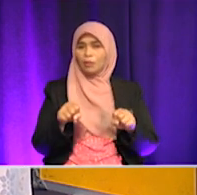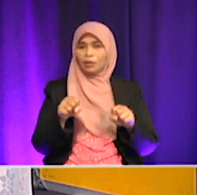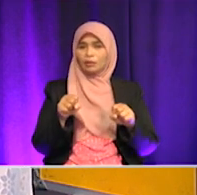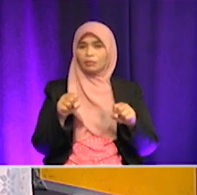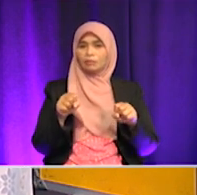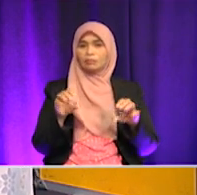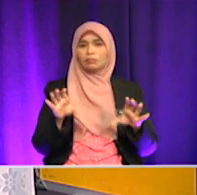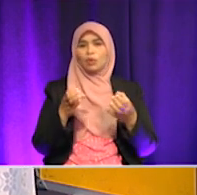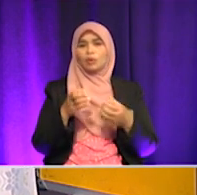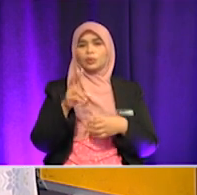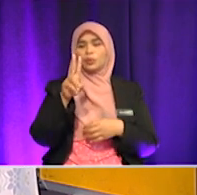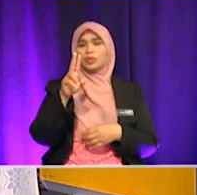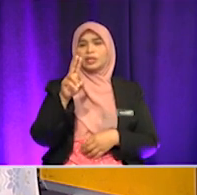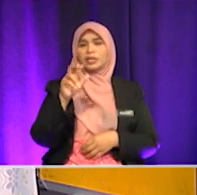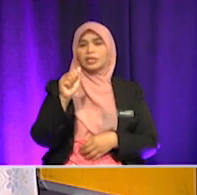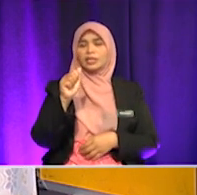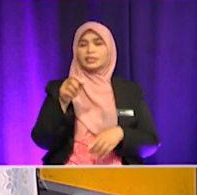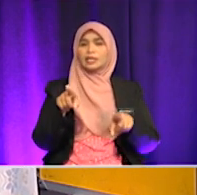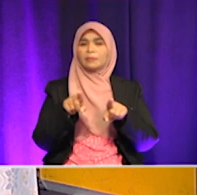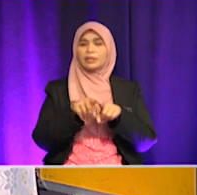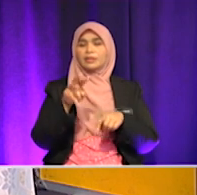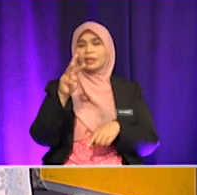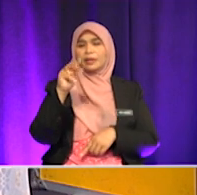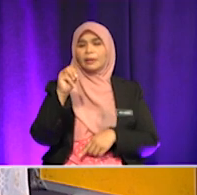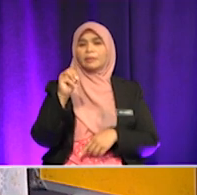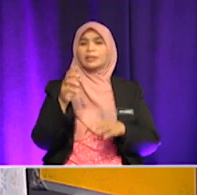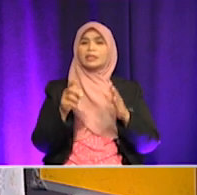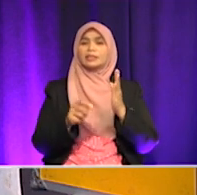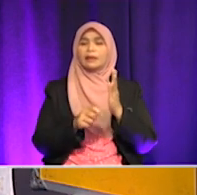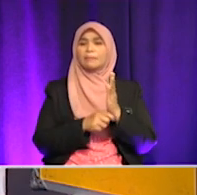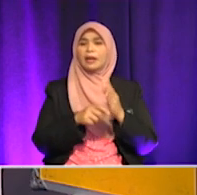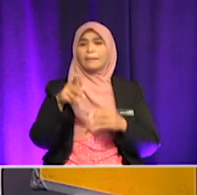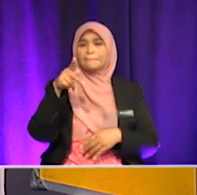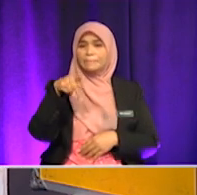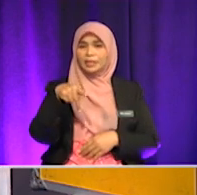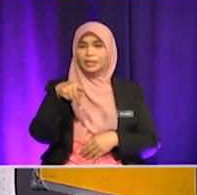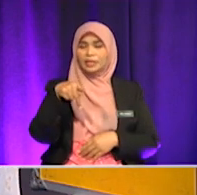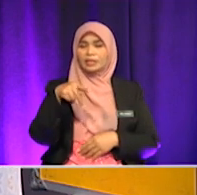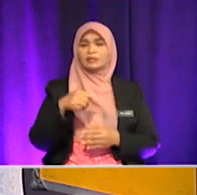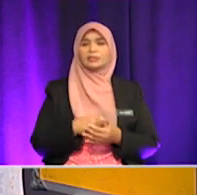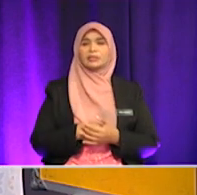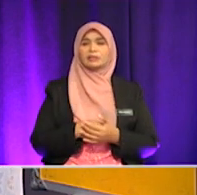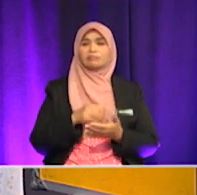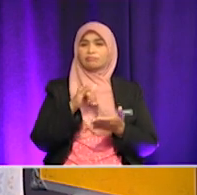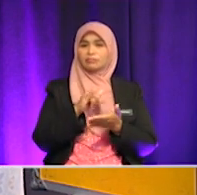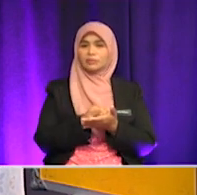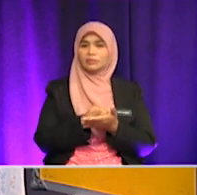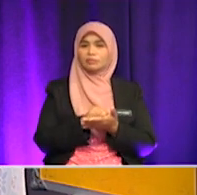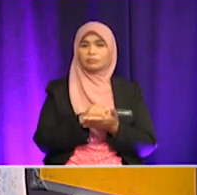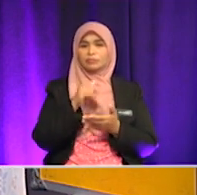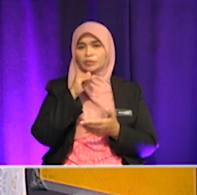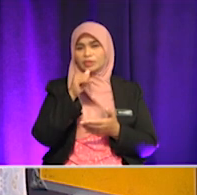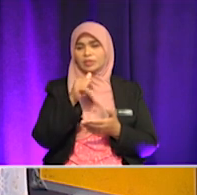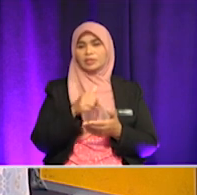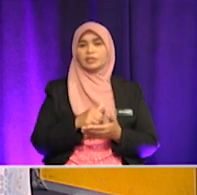kita nak buat 2A bersamaan dengan M tambah P. Okey, itu kita tak panggil sebagai rumus algebra. Baik. Sebab perkara rumus kita